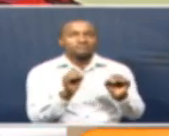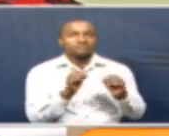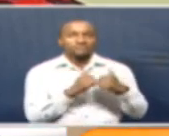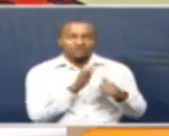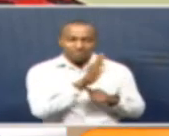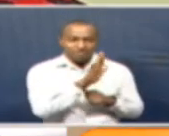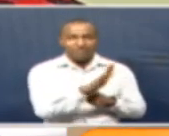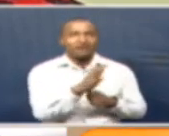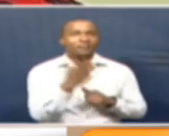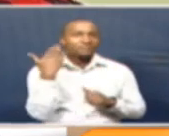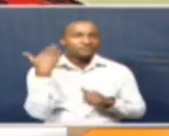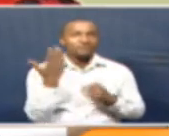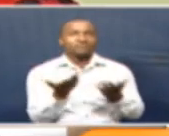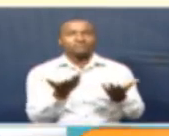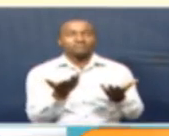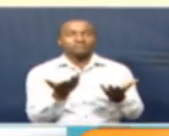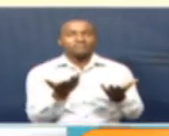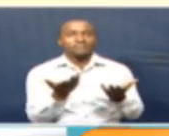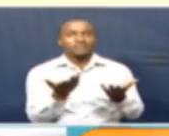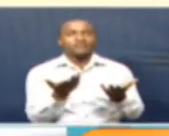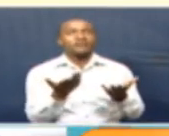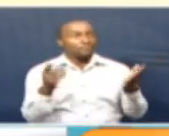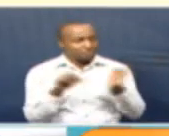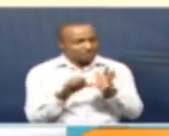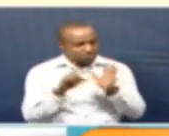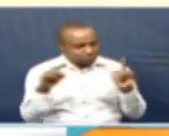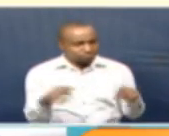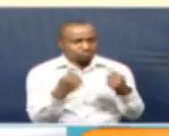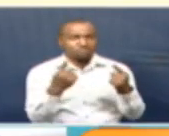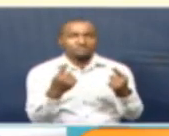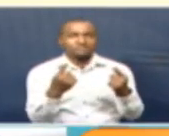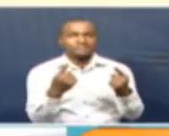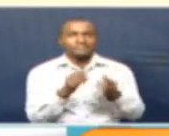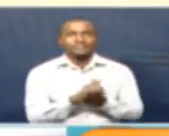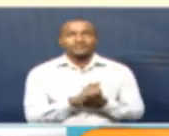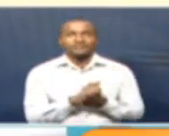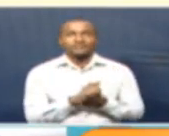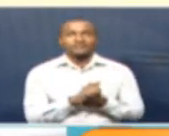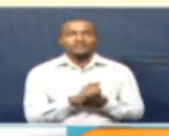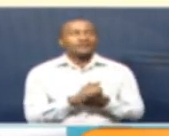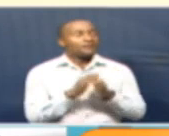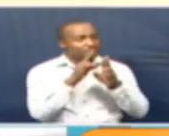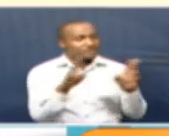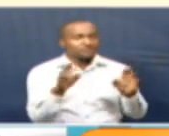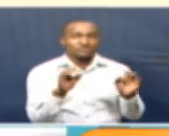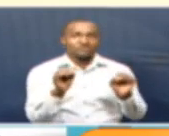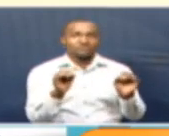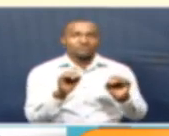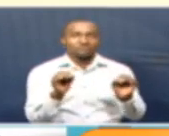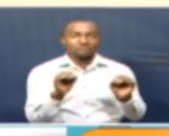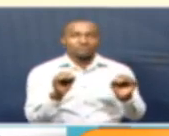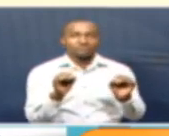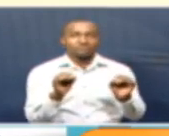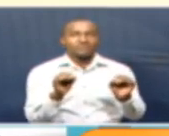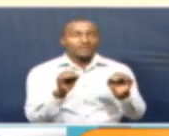wake aliyekuwa mpenzi wake kitambo. Mpaka inaleta mashida ndani ya manyumba. Sasa inakuwa itakuwa amani haipo. Na